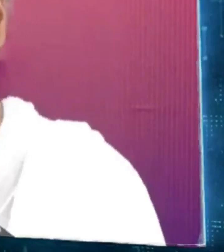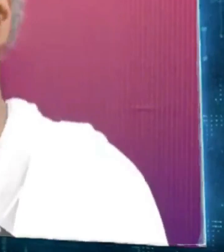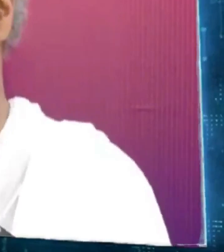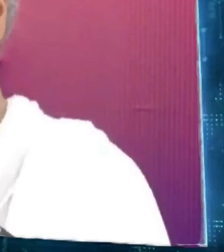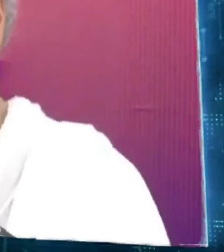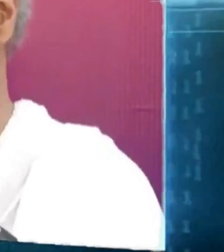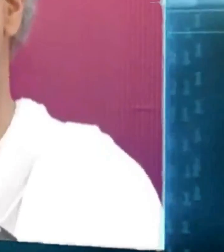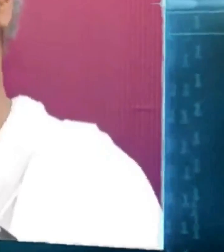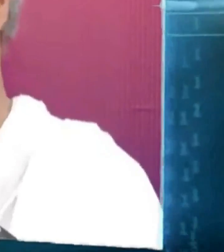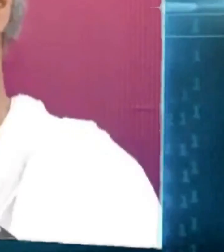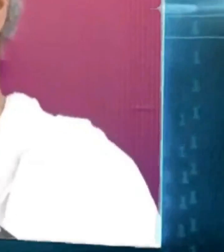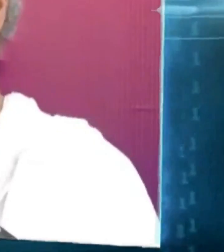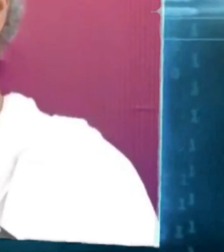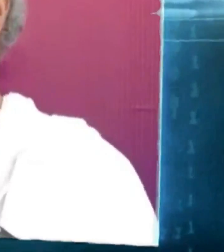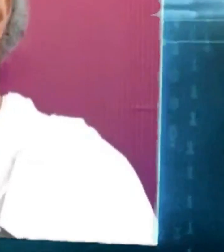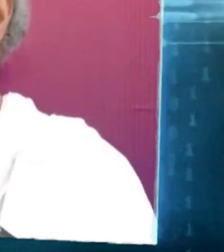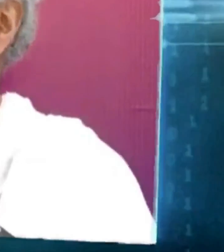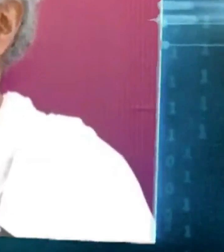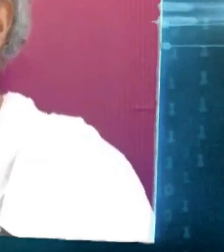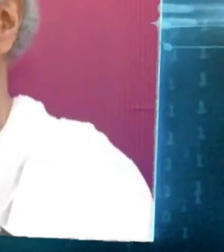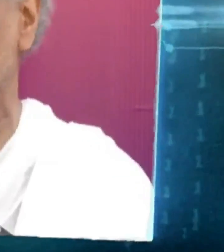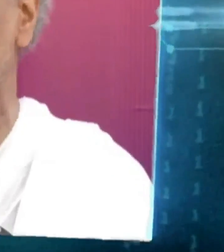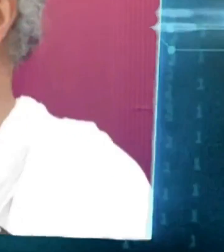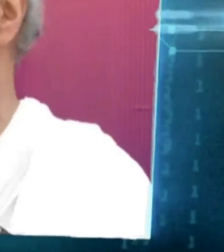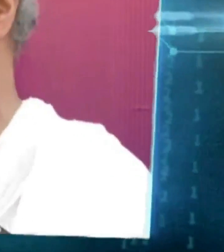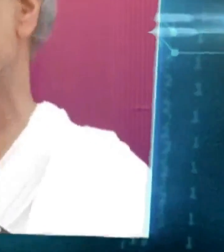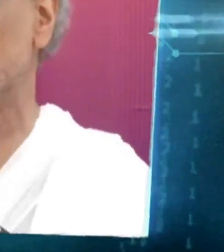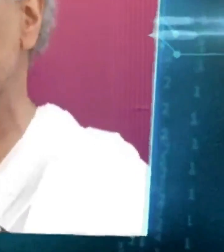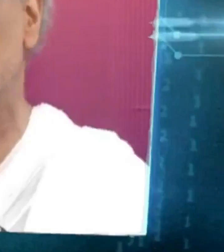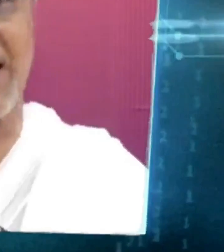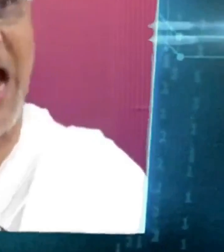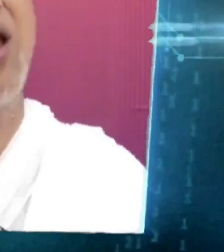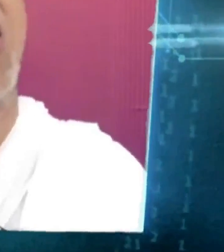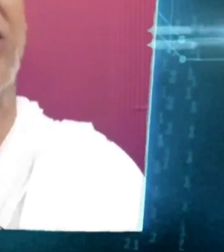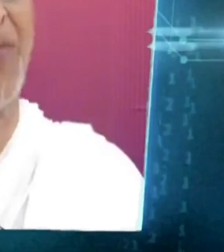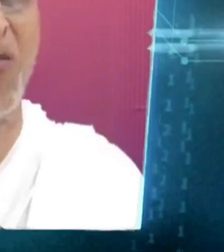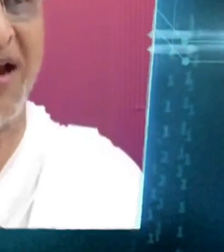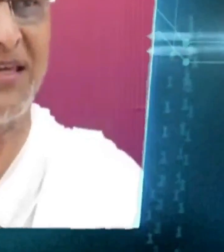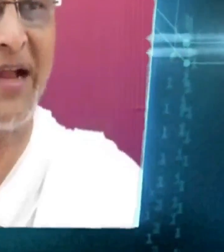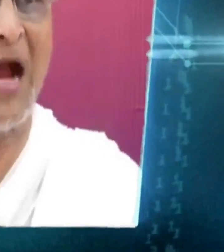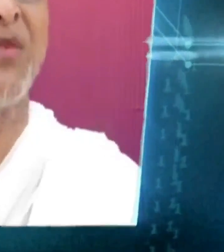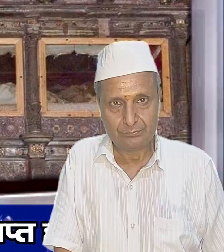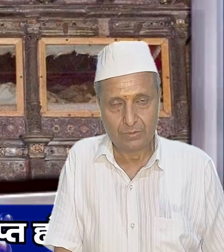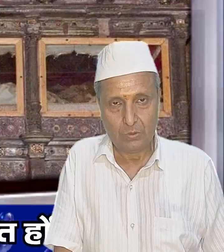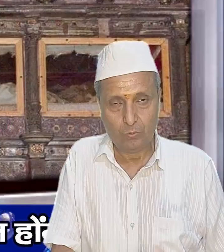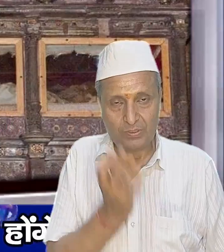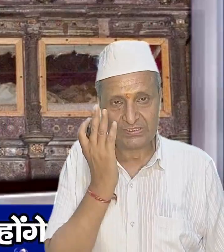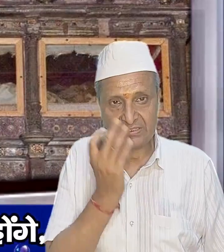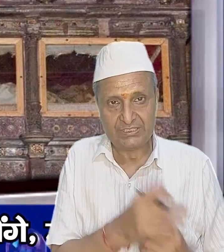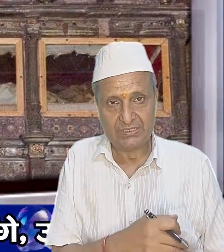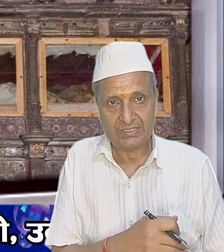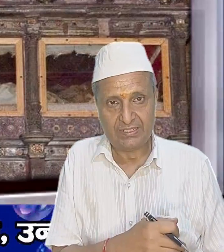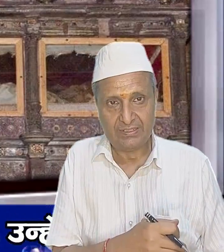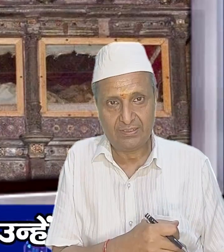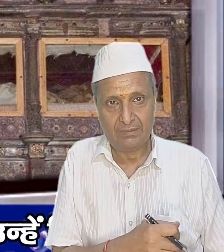आए थे, उस इंसान ने ऐसा किया, इतना काटा, इतना मारा, इतना ठोका, इतना लोही लुहान किया, वो पैसे दे दे करके लोगों